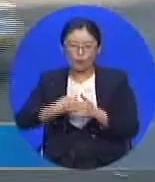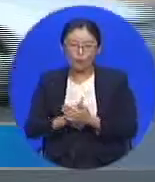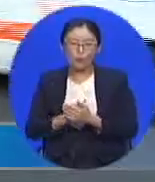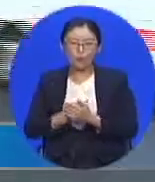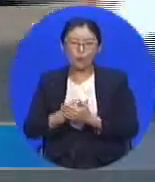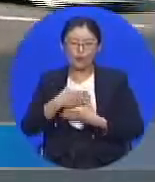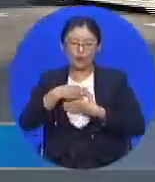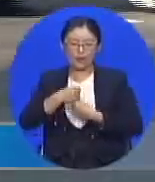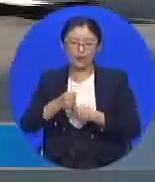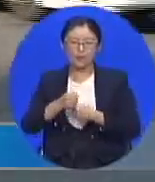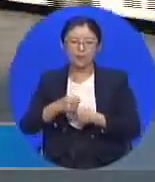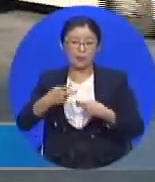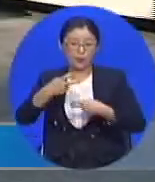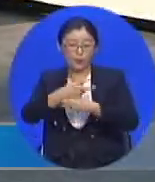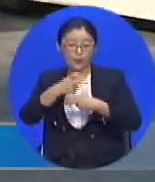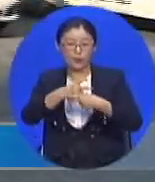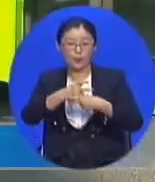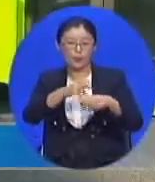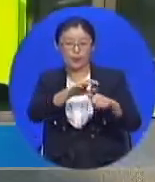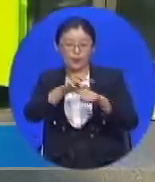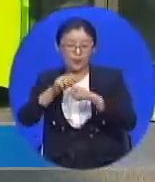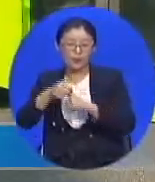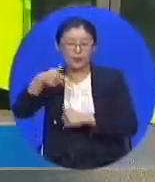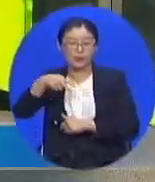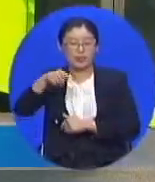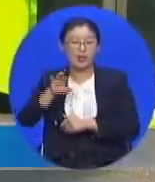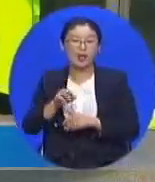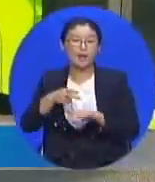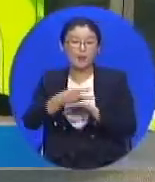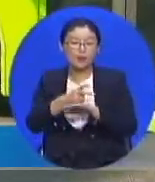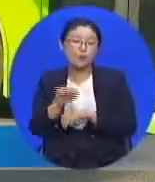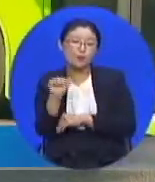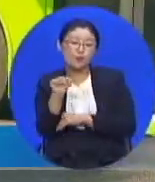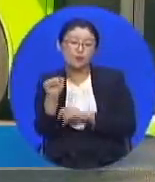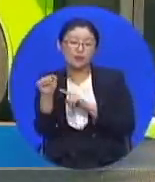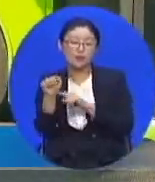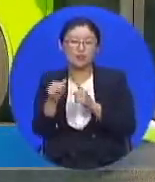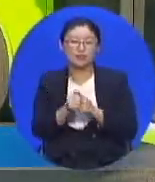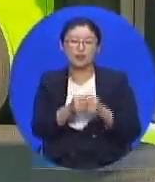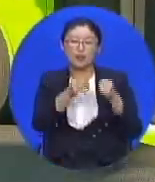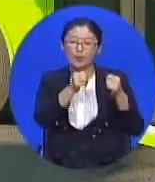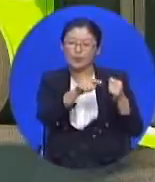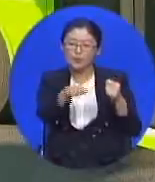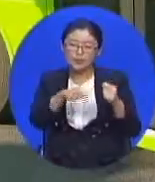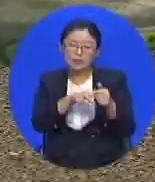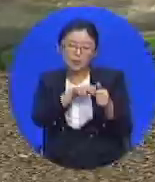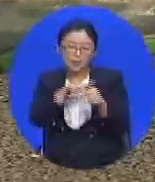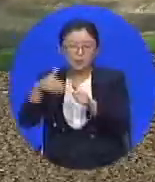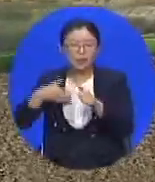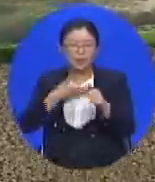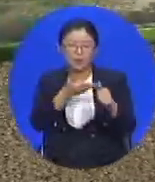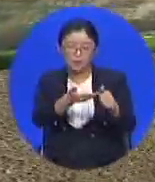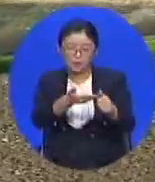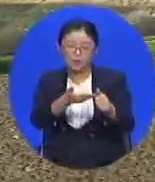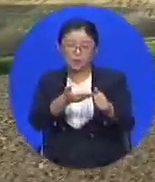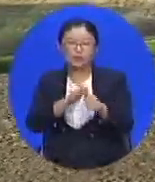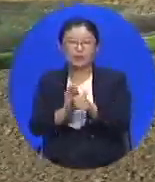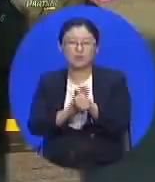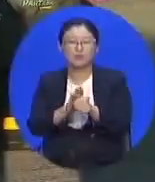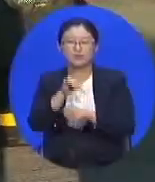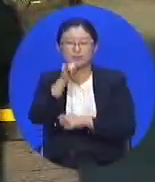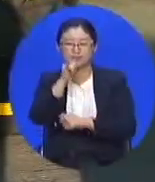안전하게 대중교통을 이용할 수 있도록 저상버스 운전자에게 이들의 위치 정보를 사전에 알려주는 서비스 또한 제공할